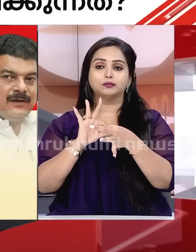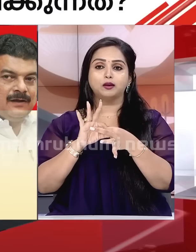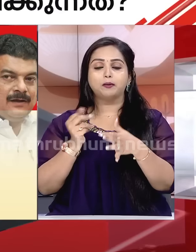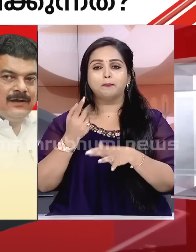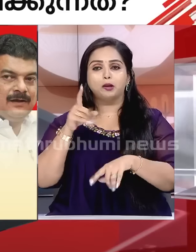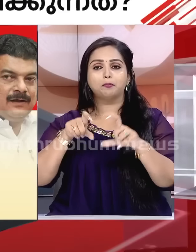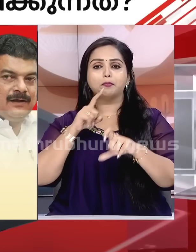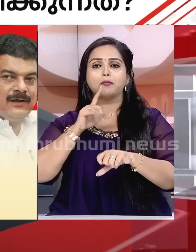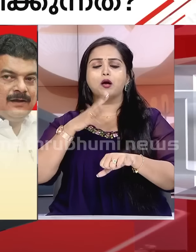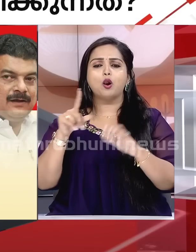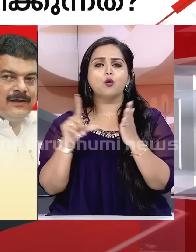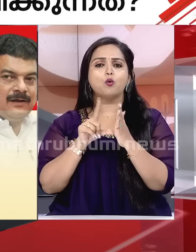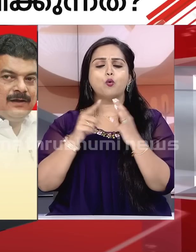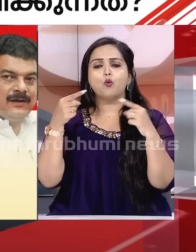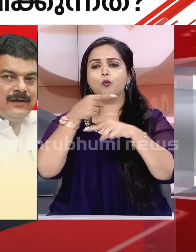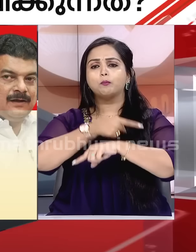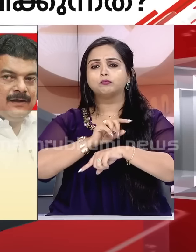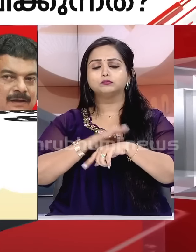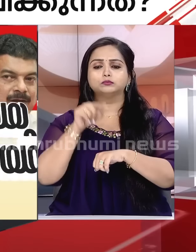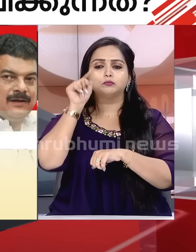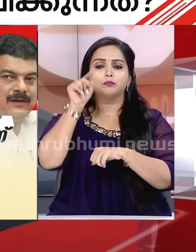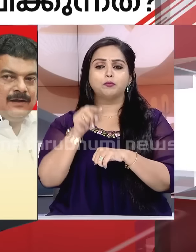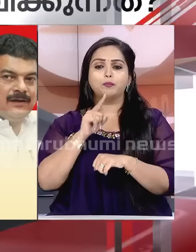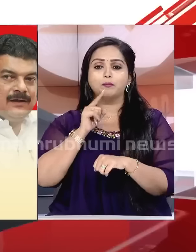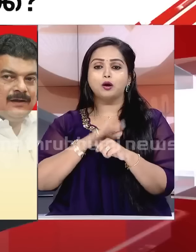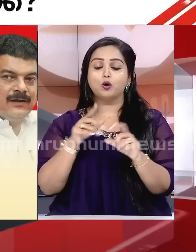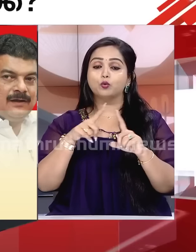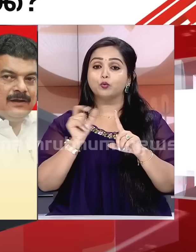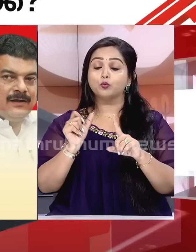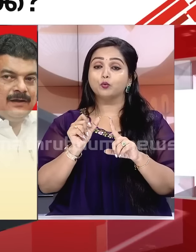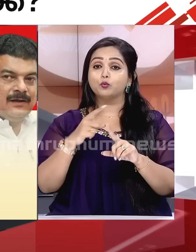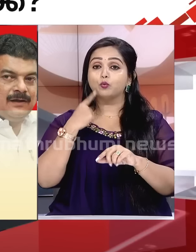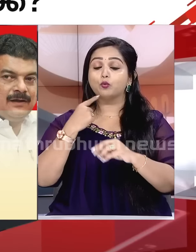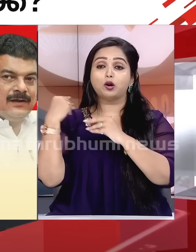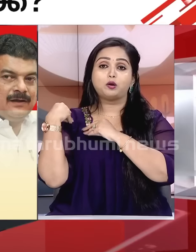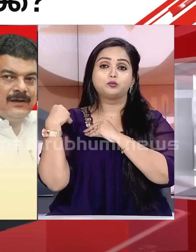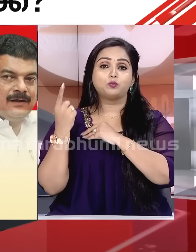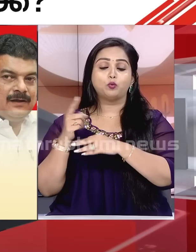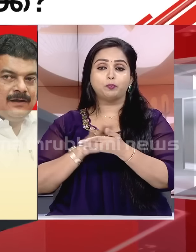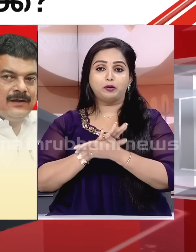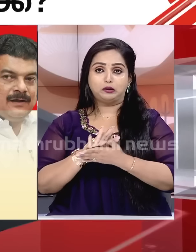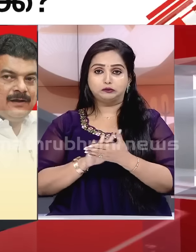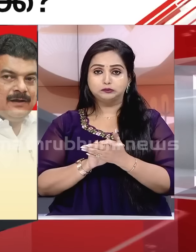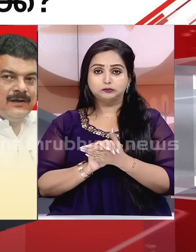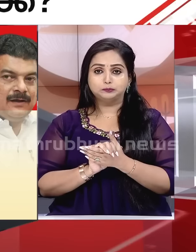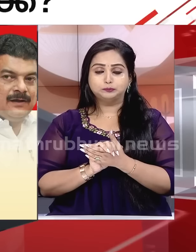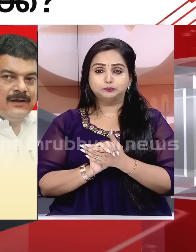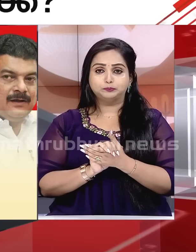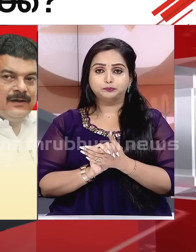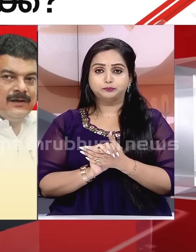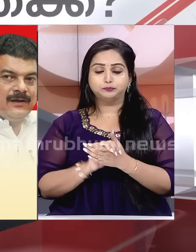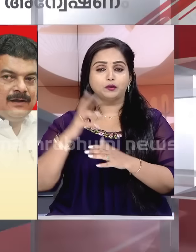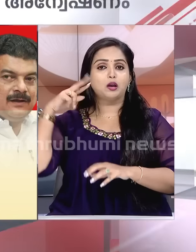പറയുന്നത് നിയമവിരുദ്ധമായ കാര്യം പറയാൻ അത് ചെയ്തു കൊടുക്കാൻ ഇവർ ബാധ്യസ്ഥരല്ല. അതാണ് ഇവിടെ നടന്നിരിക്കുന്നത്.